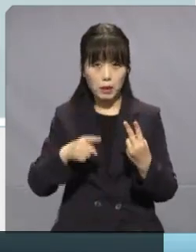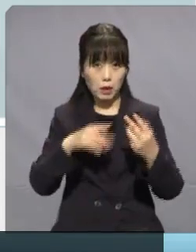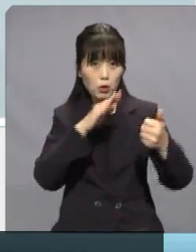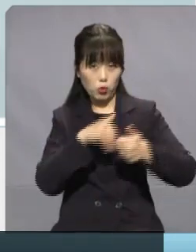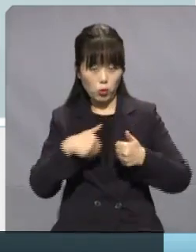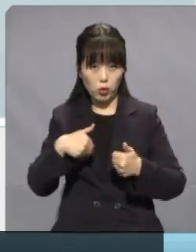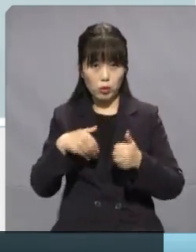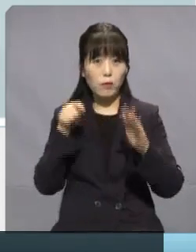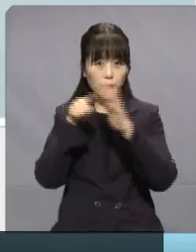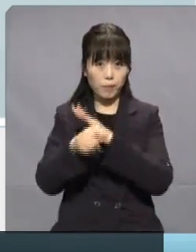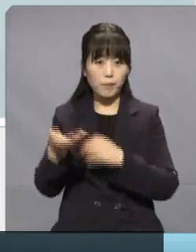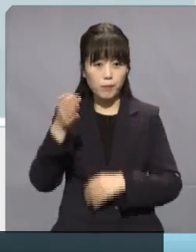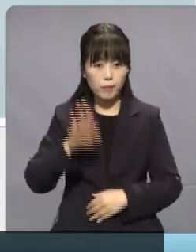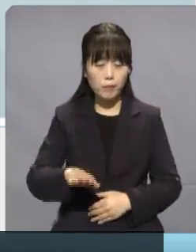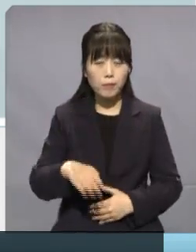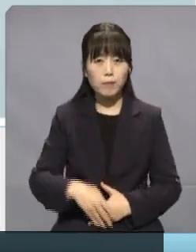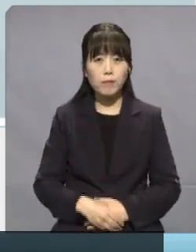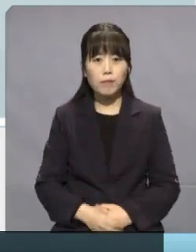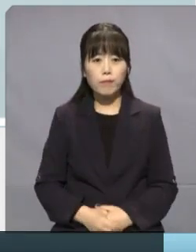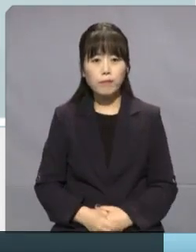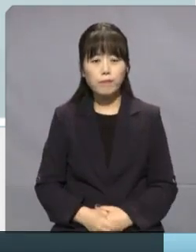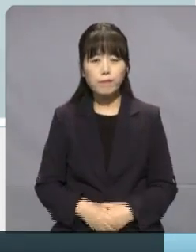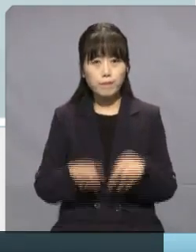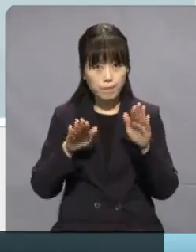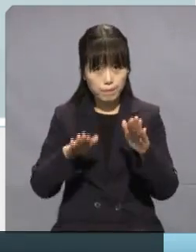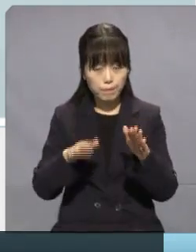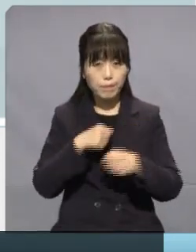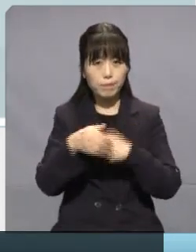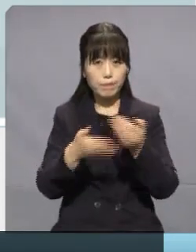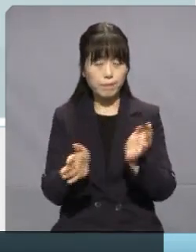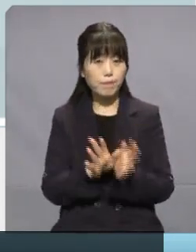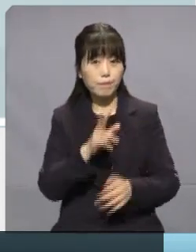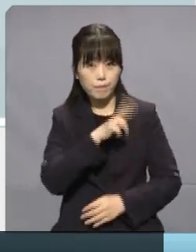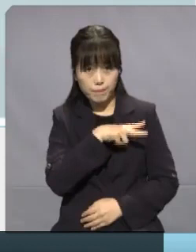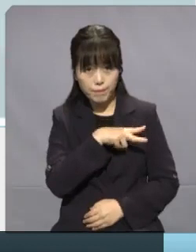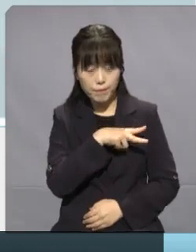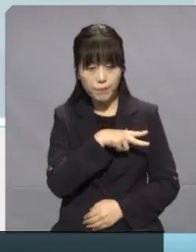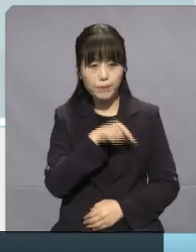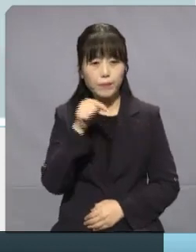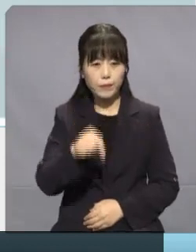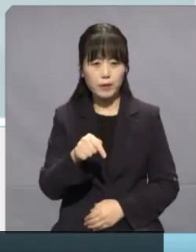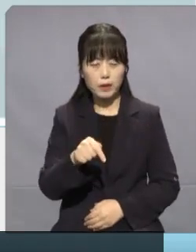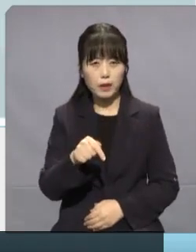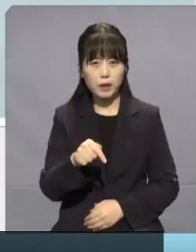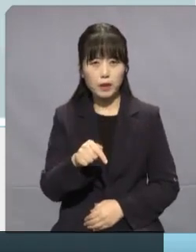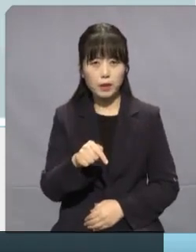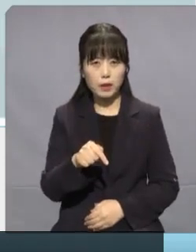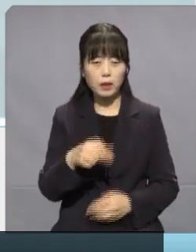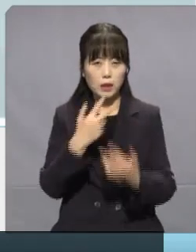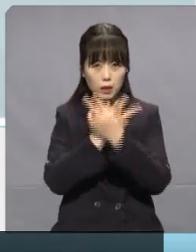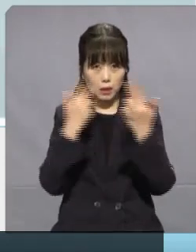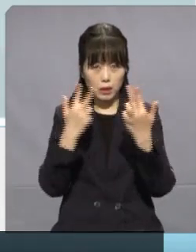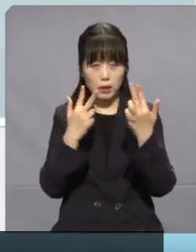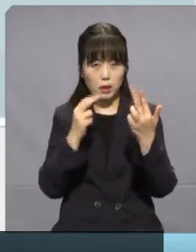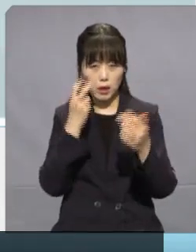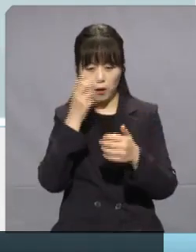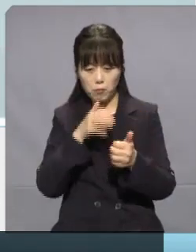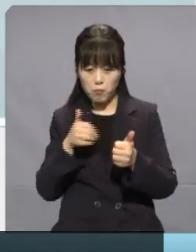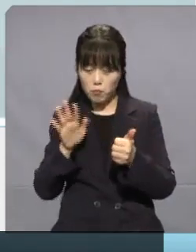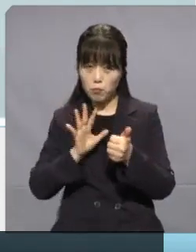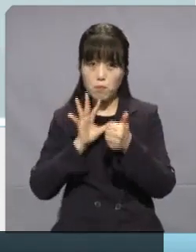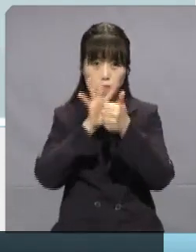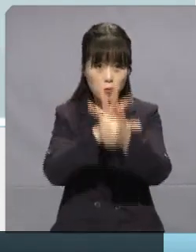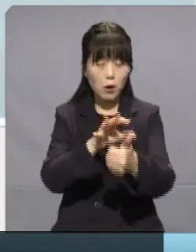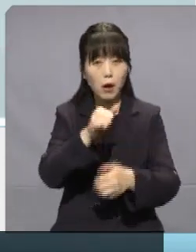2차 소환입니다 가는데 이번에도 민주당 의원들이 또 그 당시적으로 이재명을 호위를 할 것이냐